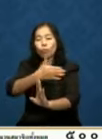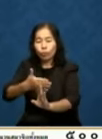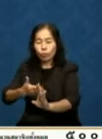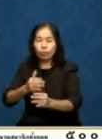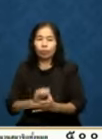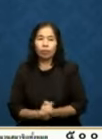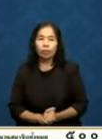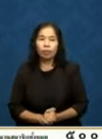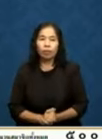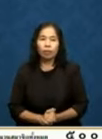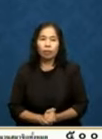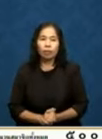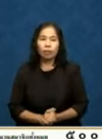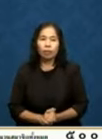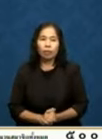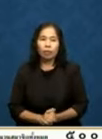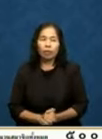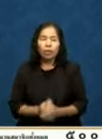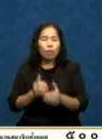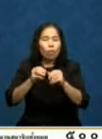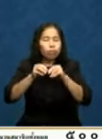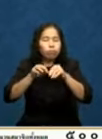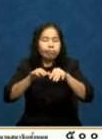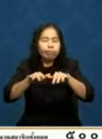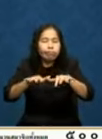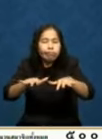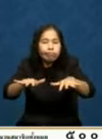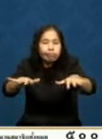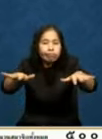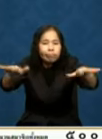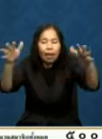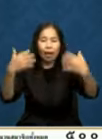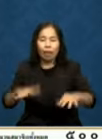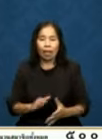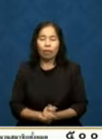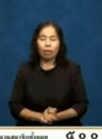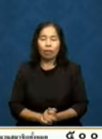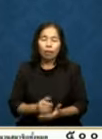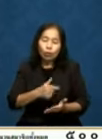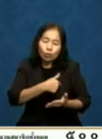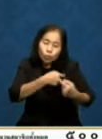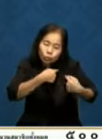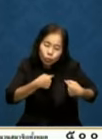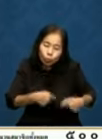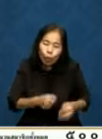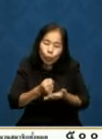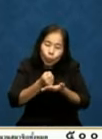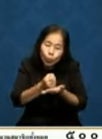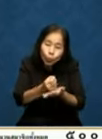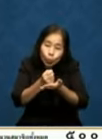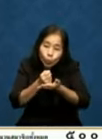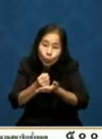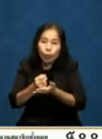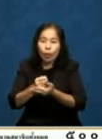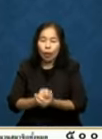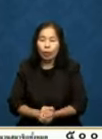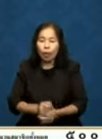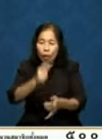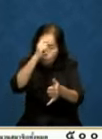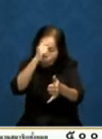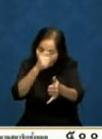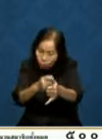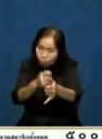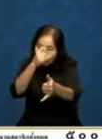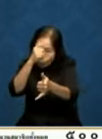เป็นเรื่องสง่างามกระฉ่อนไปทั่วโลกการเอื้ออาทรต่อกันการเคารพนับถือซึ่งกัน